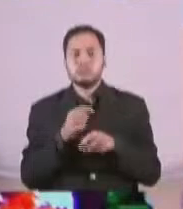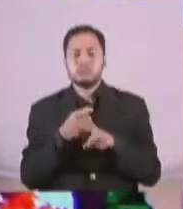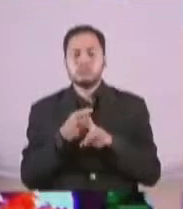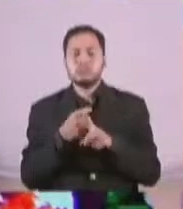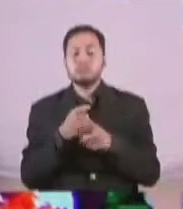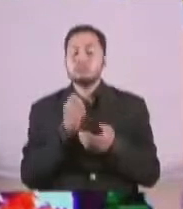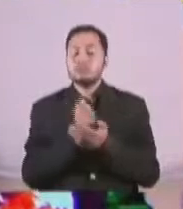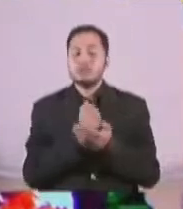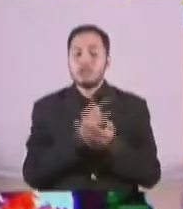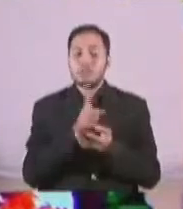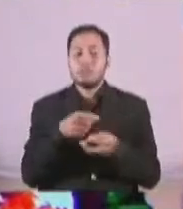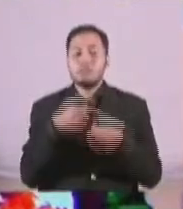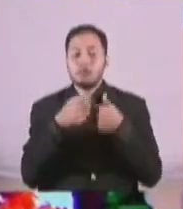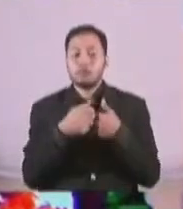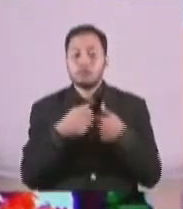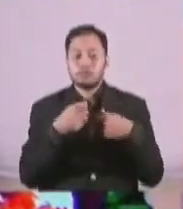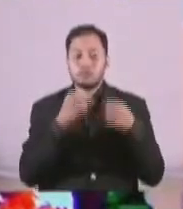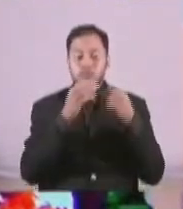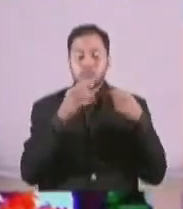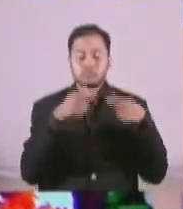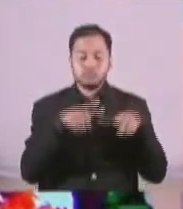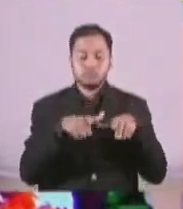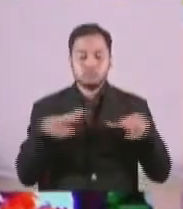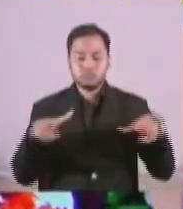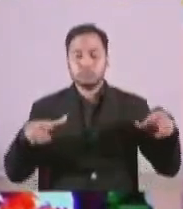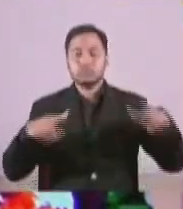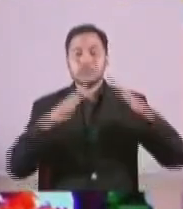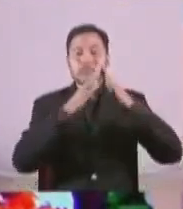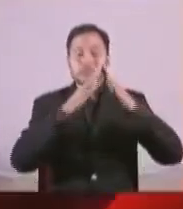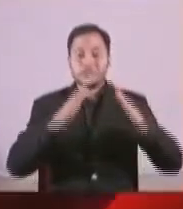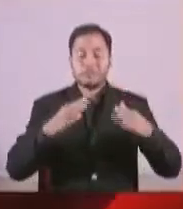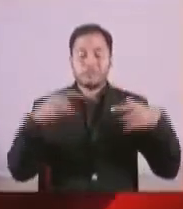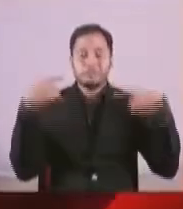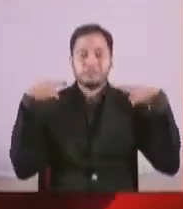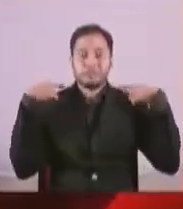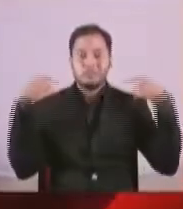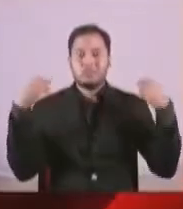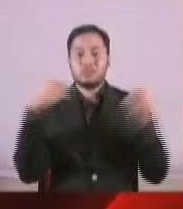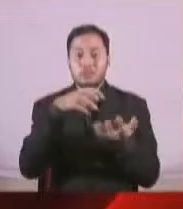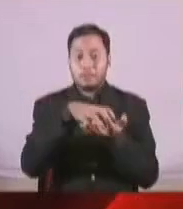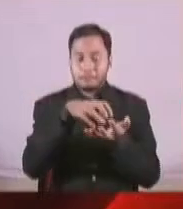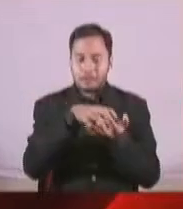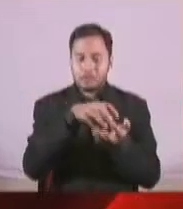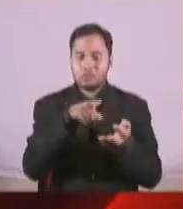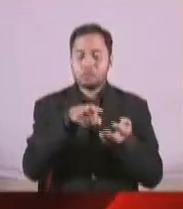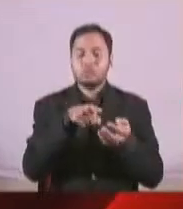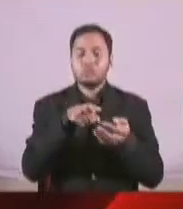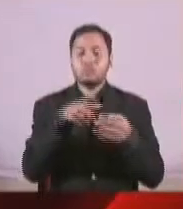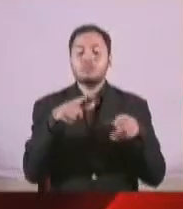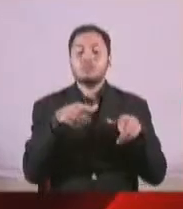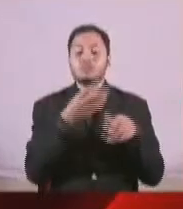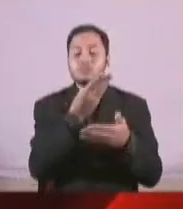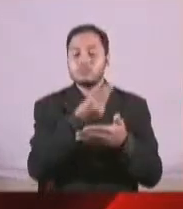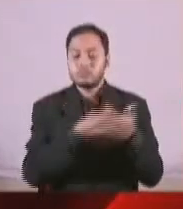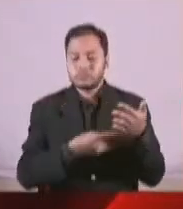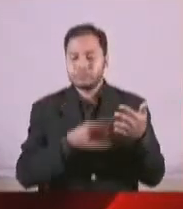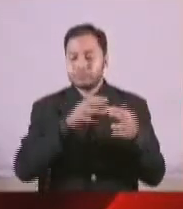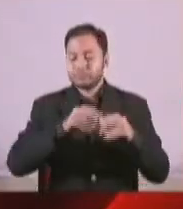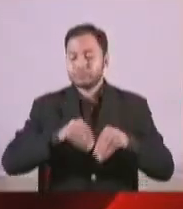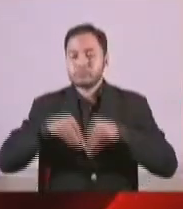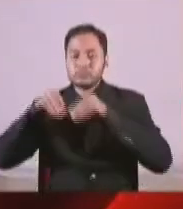gitu bisa tadi Bapak menyampaikan fasilitas. Ya perbaikin saja Pak fasilitas rumah sakitnya. Perbaikin fasilitas puskesmasnya.